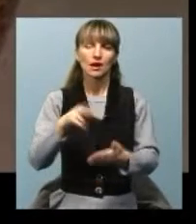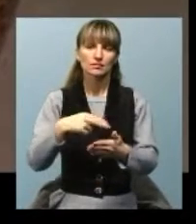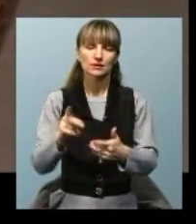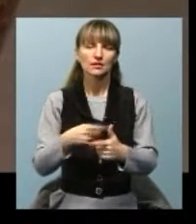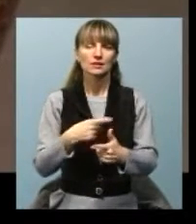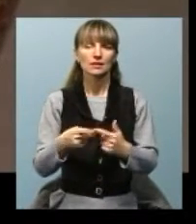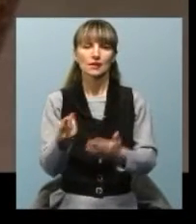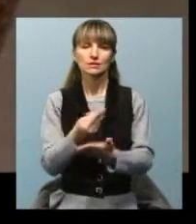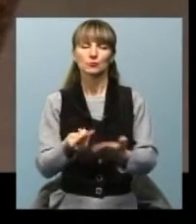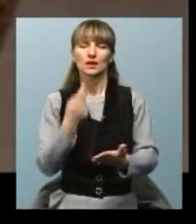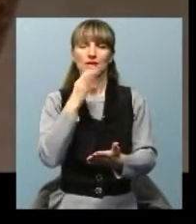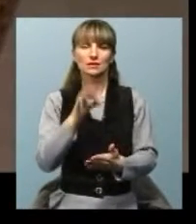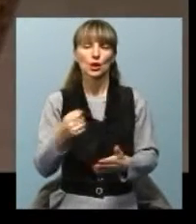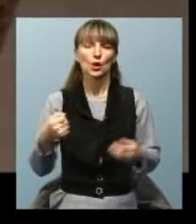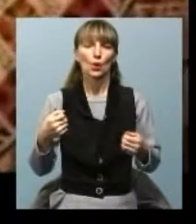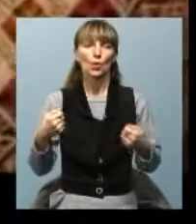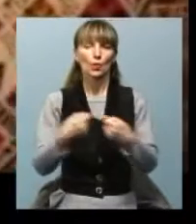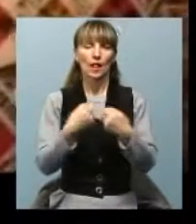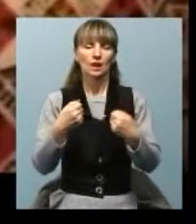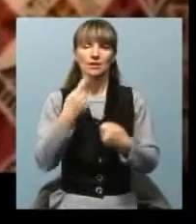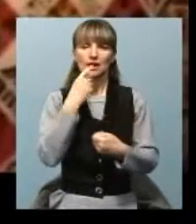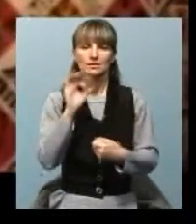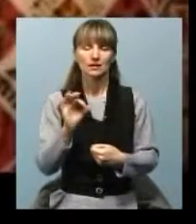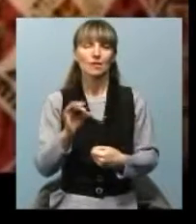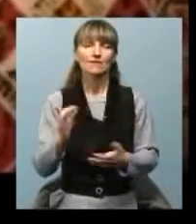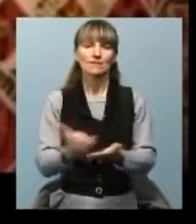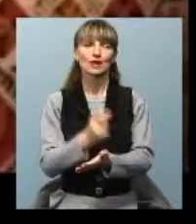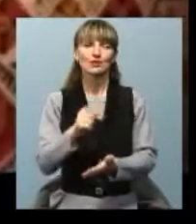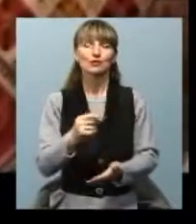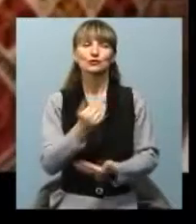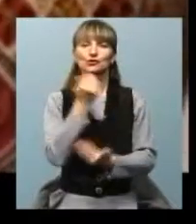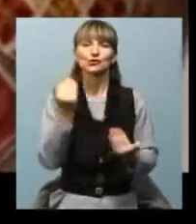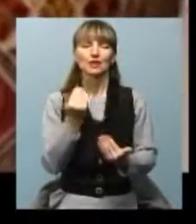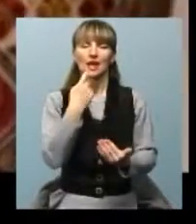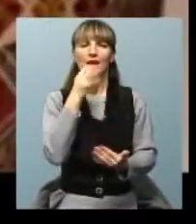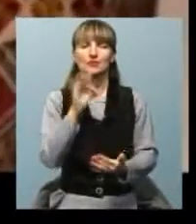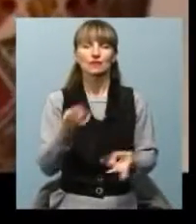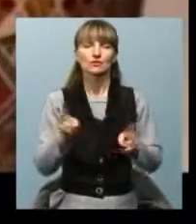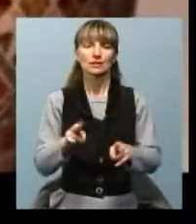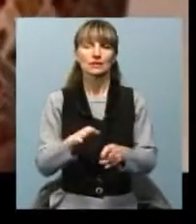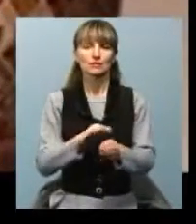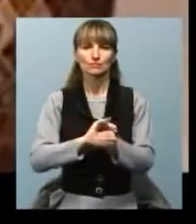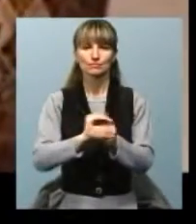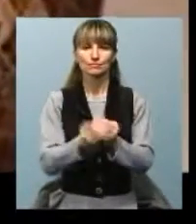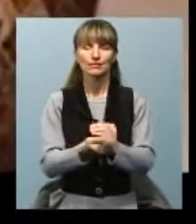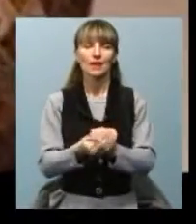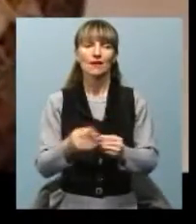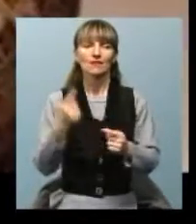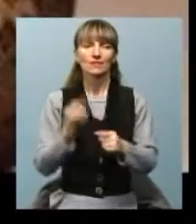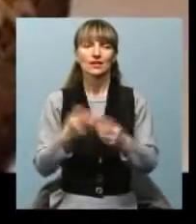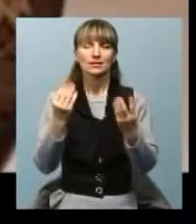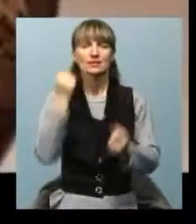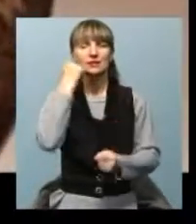і вдарити будь-яким боком яйце суперника. Виграє той, чиє яйце лишиться цілим. У цей день молоді і старі, діти